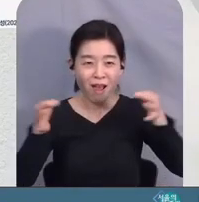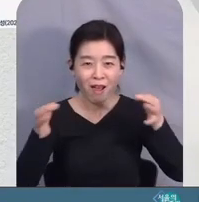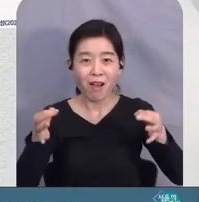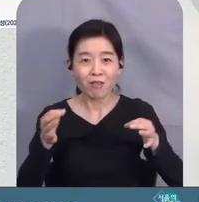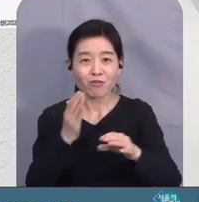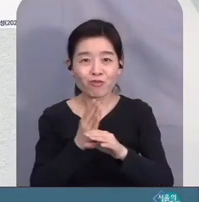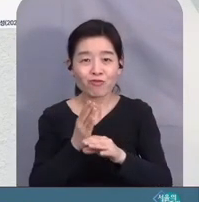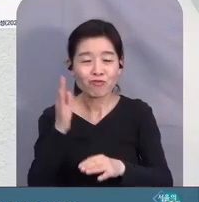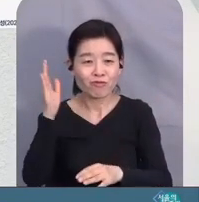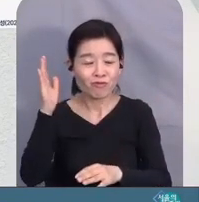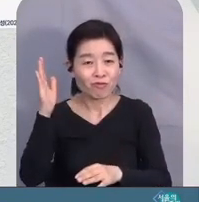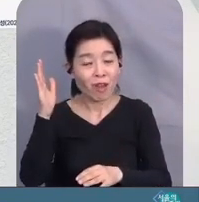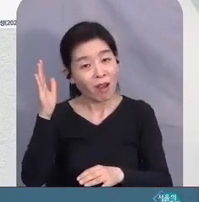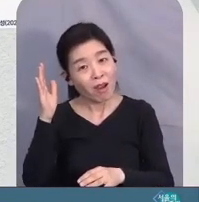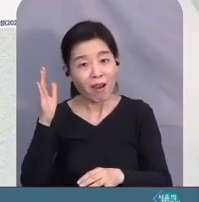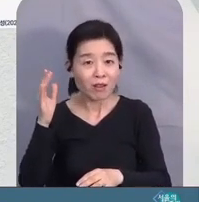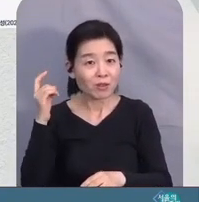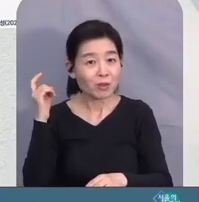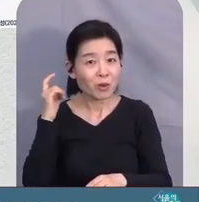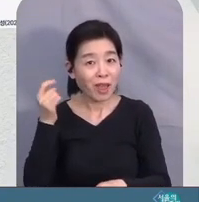잘 안 들려요?